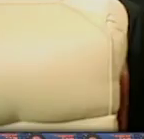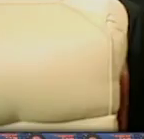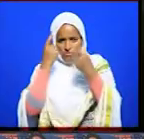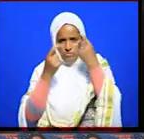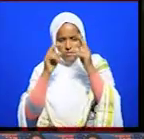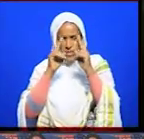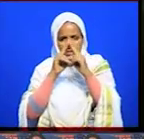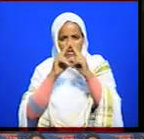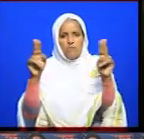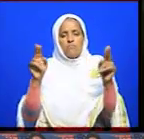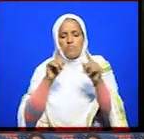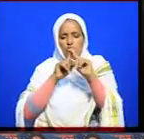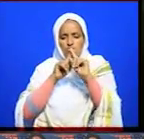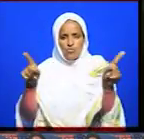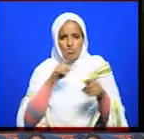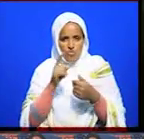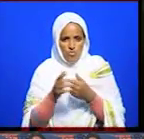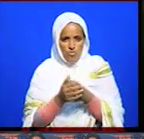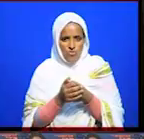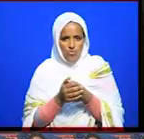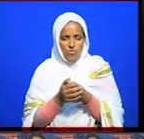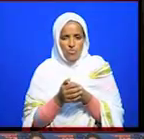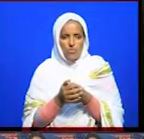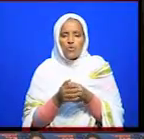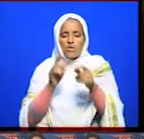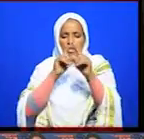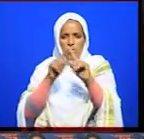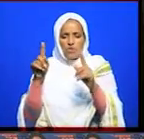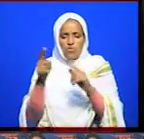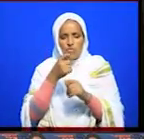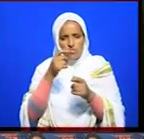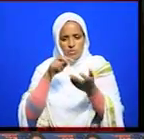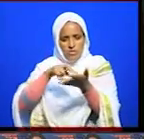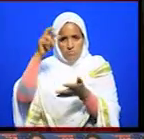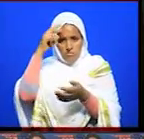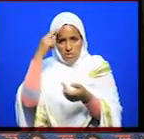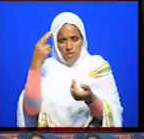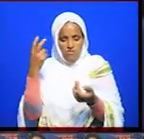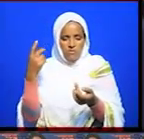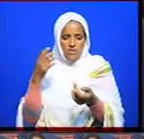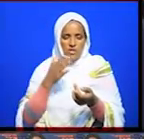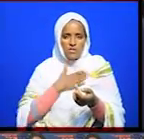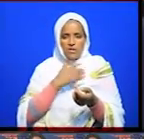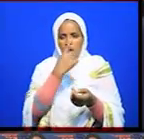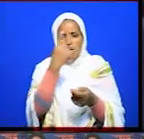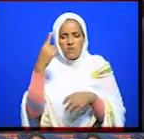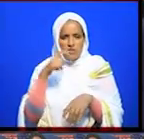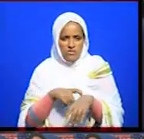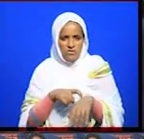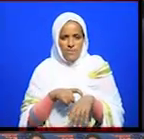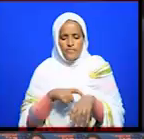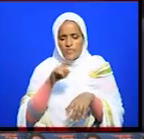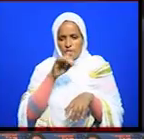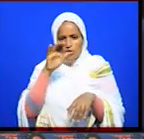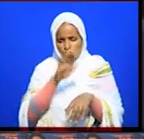ፍላጎትና የአዋቂዎች ፍላጎታቸውም አረዳዳቸውም እጅግ በጣም የተለየ ነው። የተለየ ከመሆኑ አንጻር